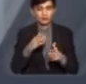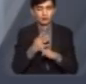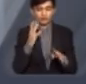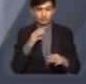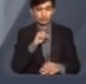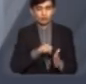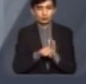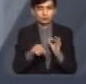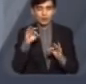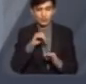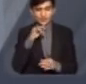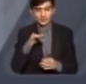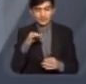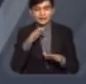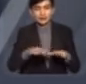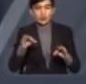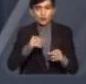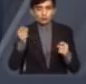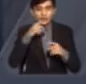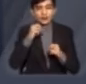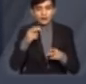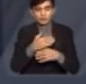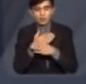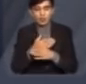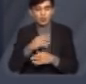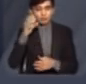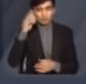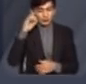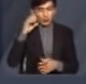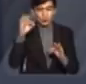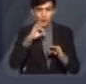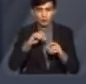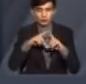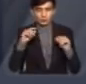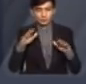как распознать тревожные признаки у детей чем помогают школьные психологи